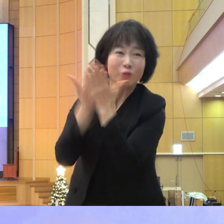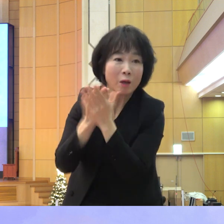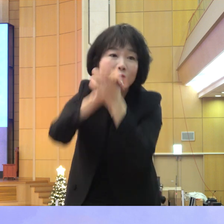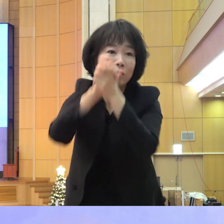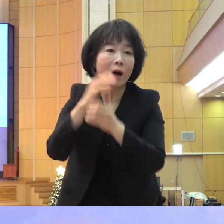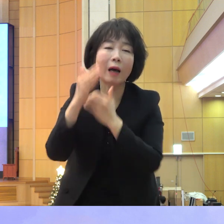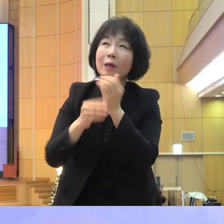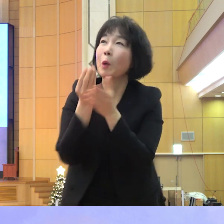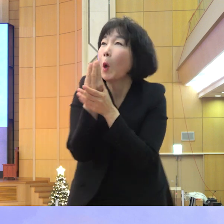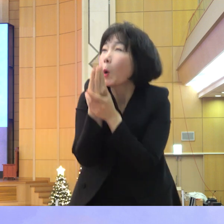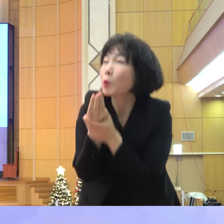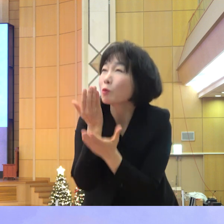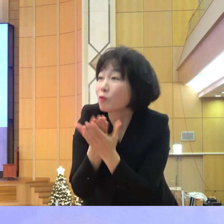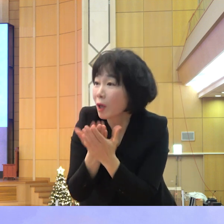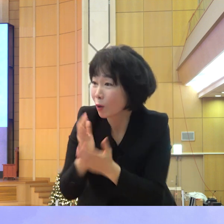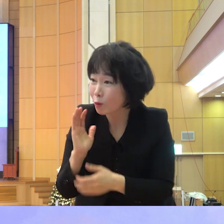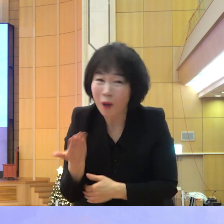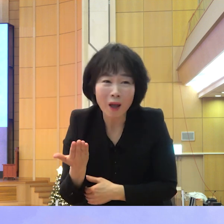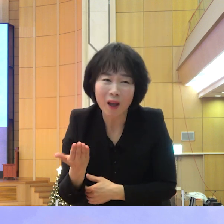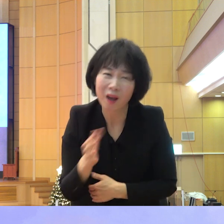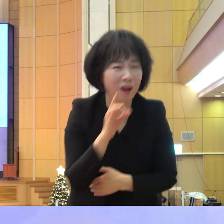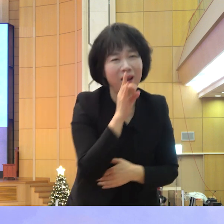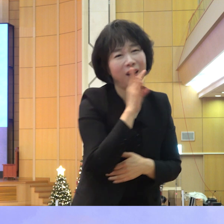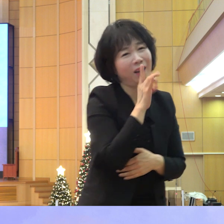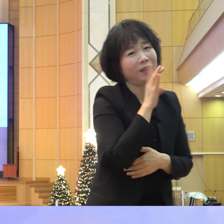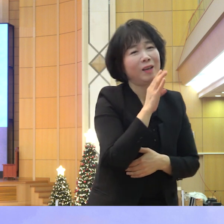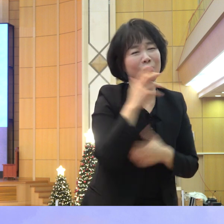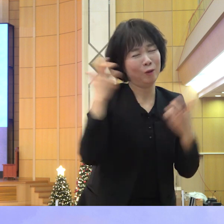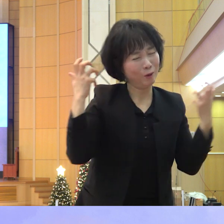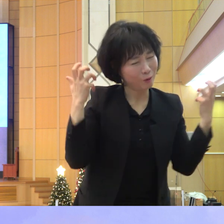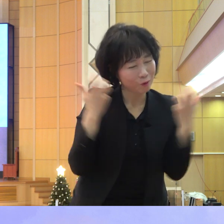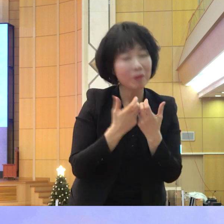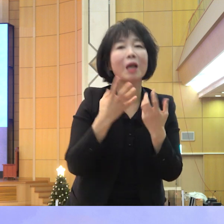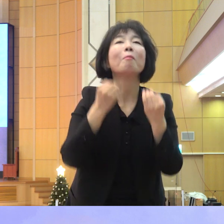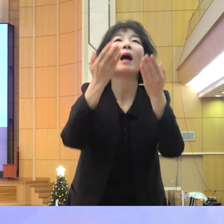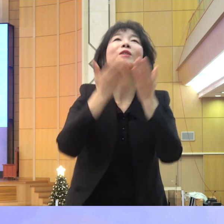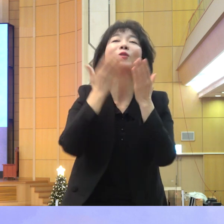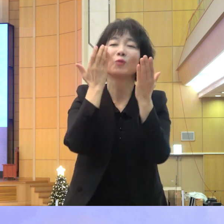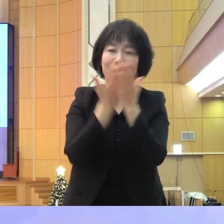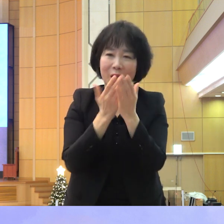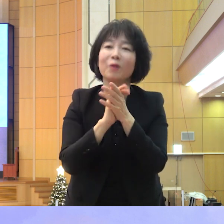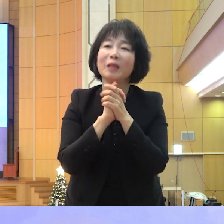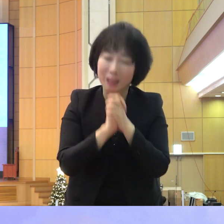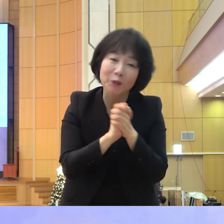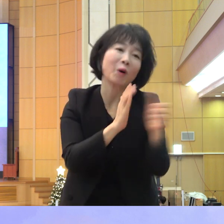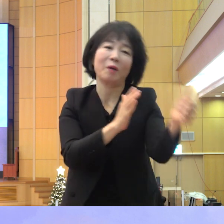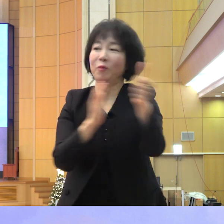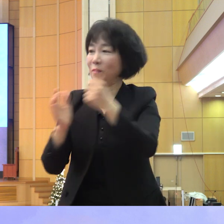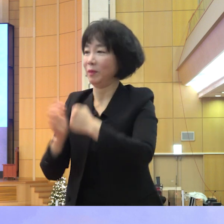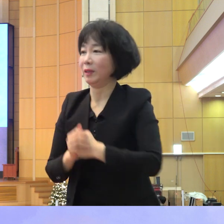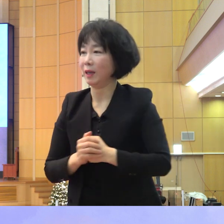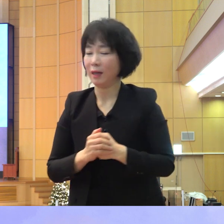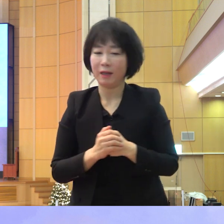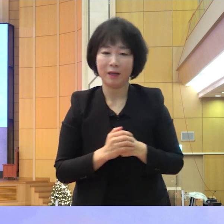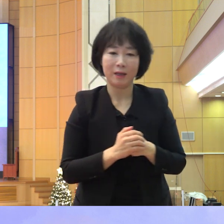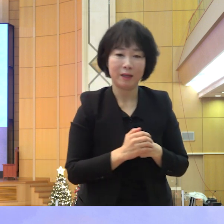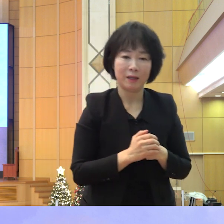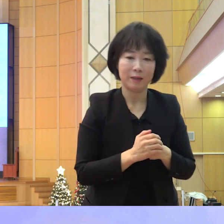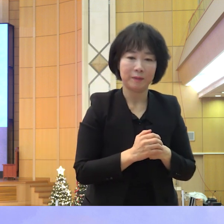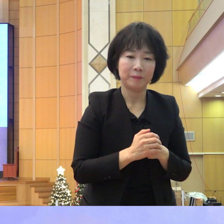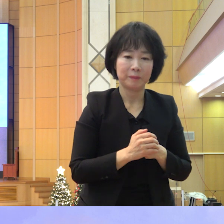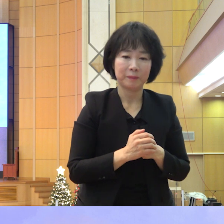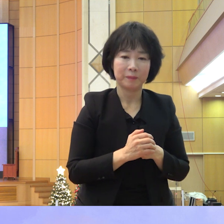다 충만이야. 생육 번성 충만이야, 충만. 할렐루야. 하나 아이를